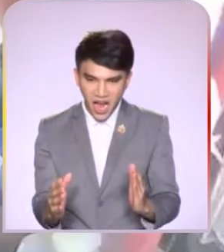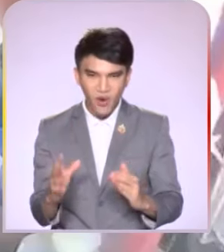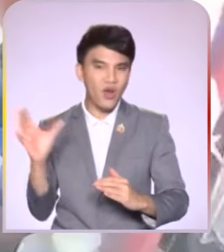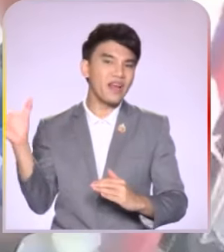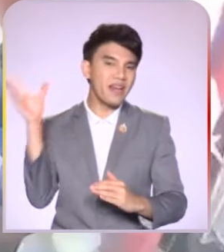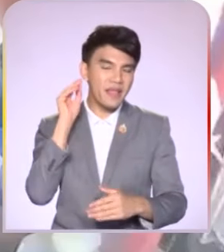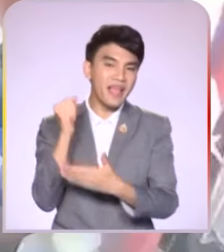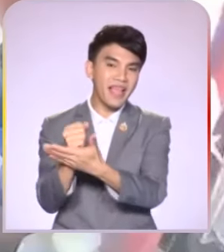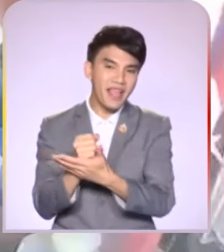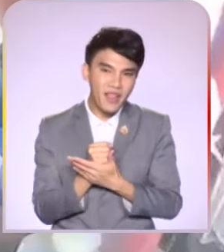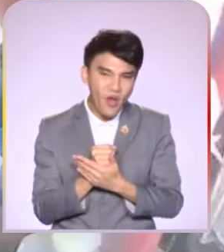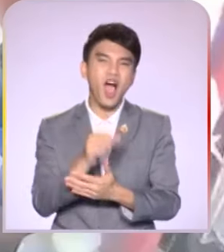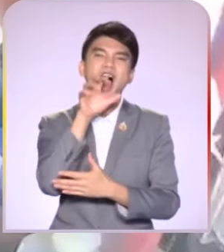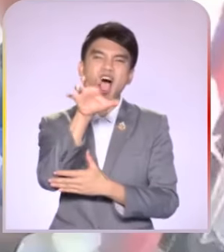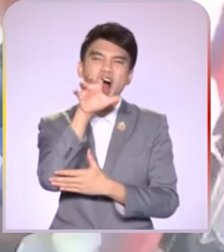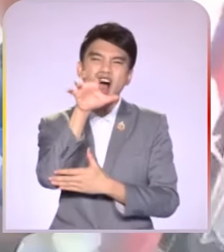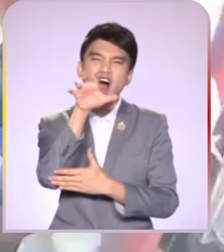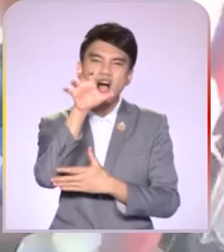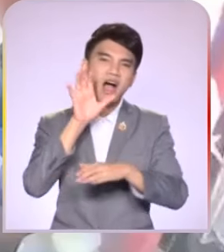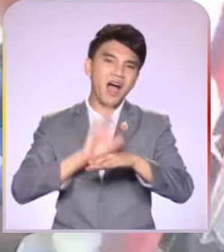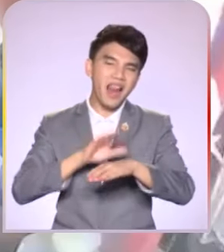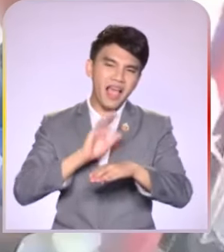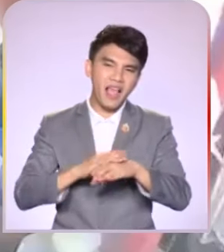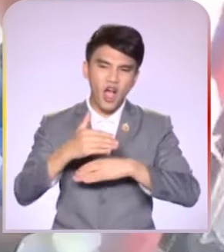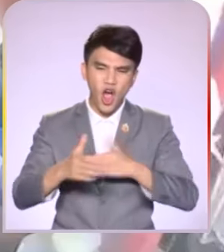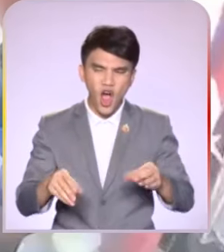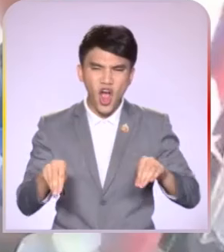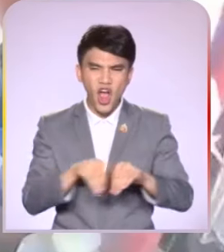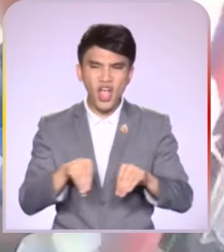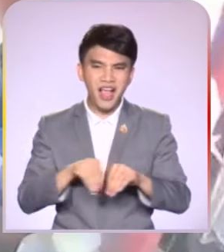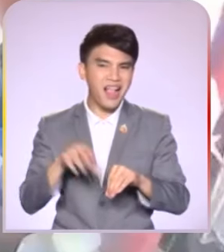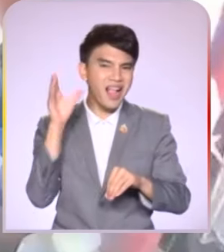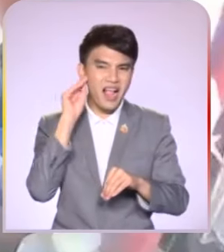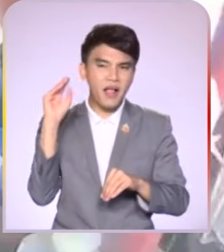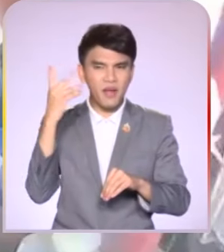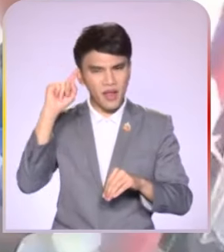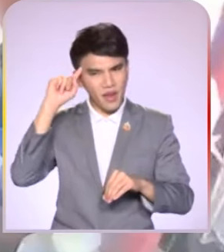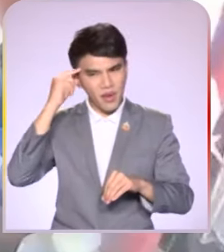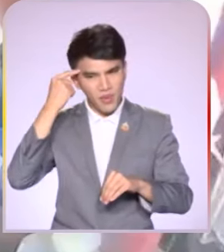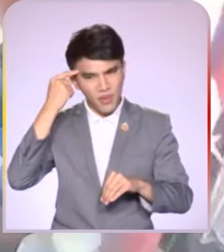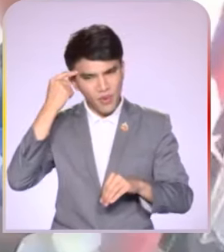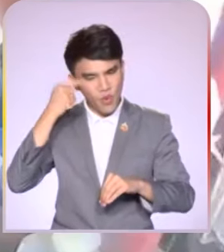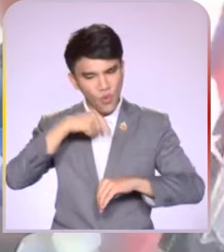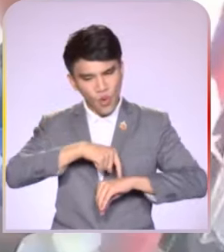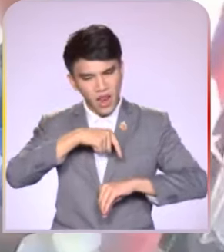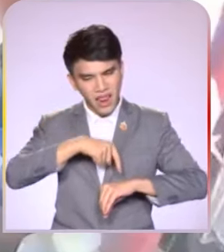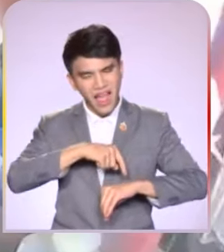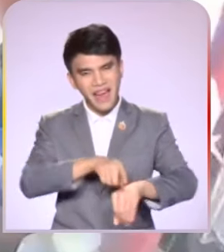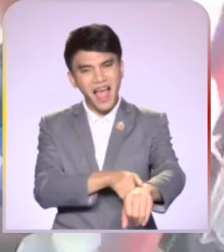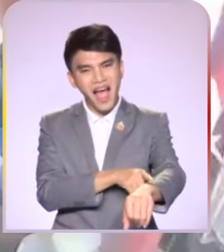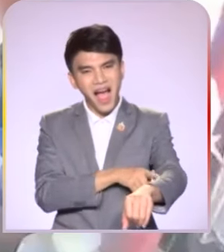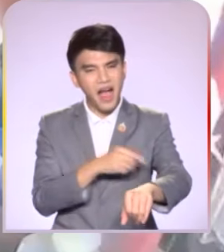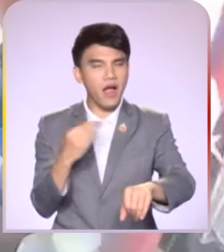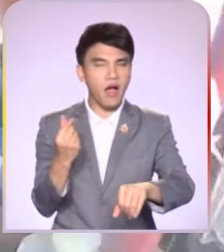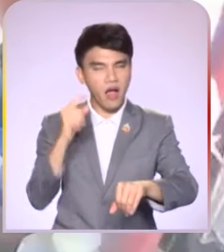ได้ยินตะโกนยังไงเรียกยังไงข้างห้องก็ไม่ได้ยินไม่รู้หรอกว่าผ่านไปกี่ชั่วโมงแต่ก็จะไม่ไ